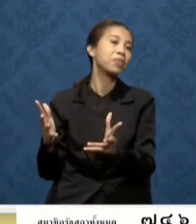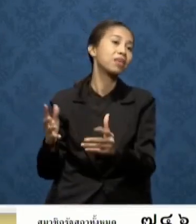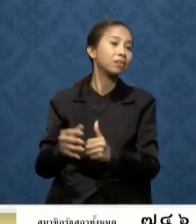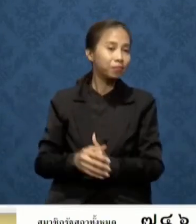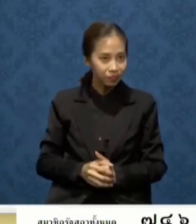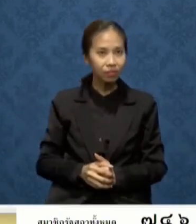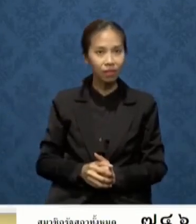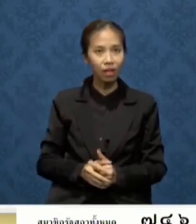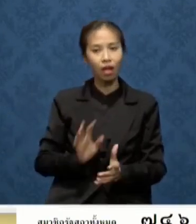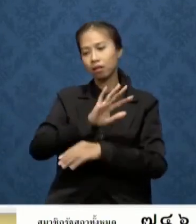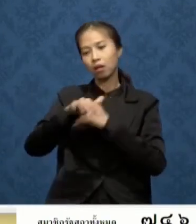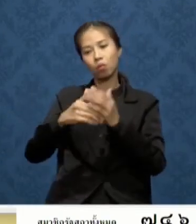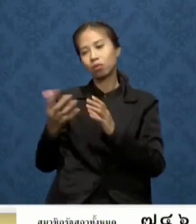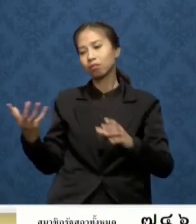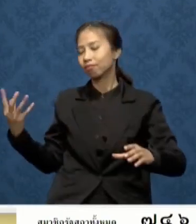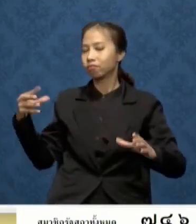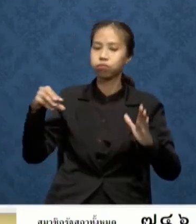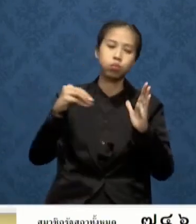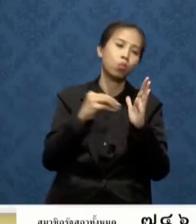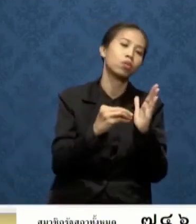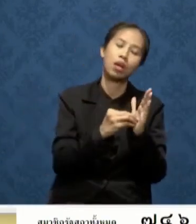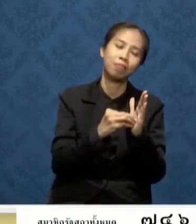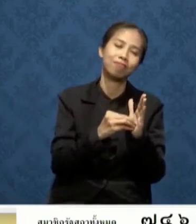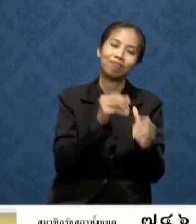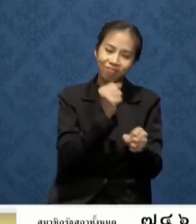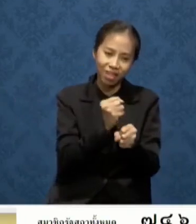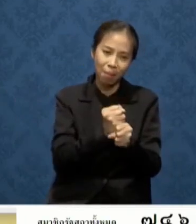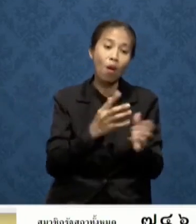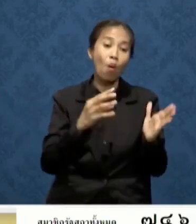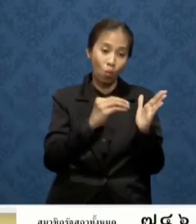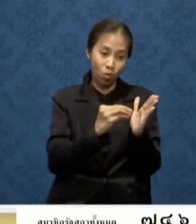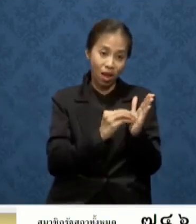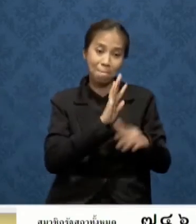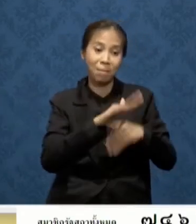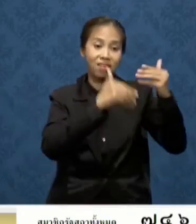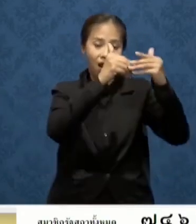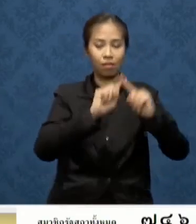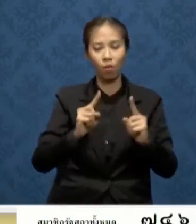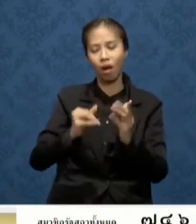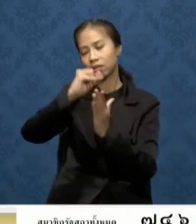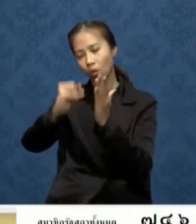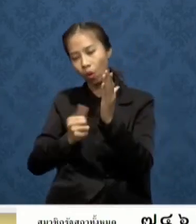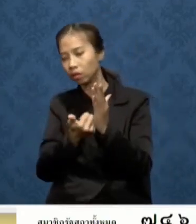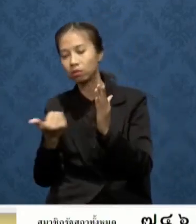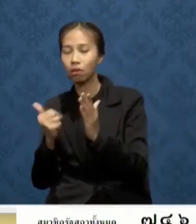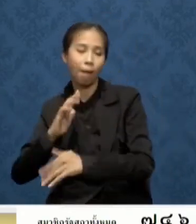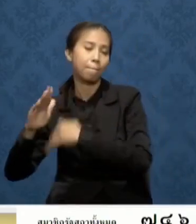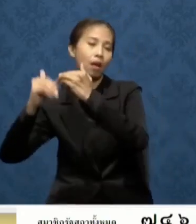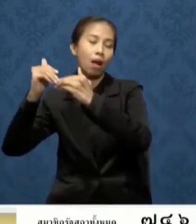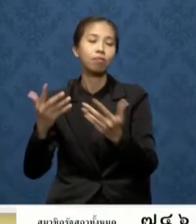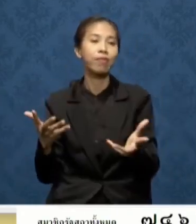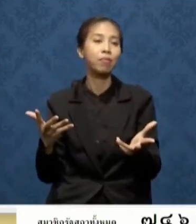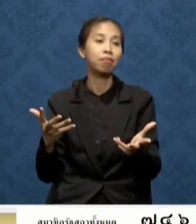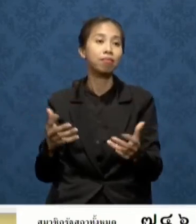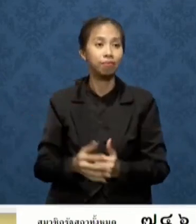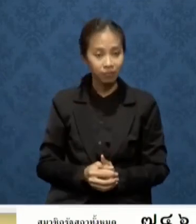ผลก็คือทุกอย่างจะไลรมเข้าสู่กุเทพ แต่ละเลยคุภาพชีวิตของคนต่างจัหวัดหากท่านต้การพัฒนาคุ